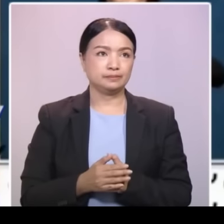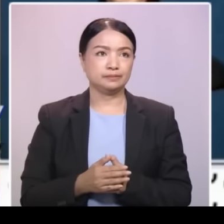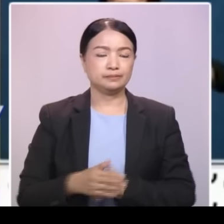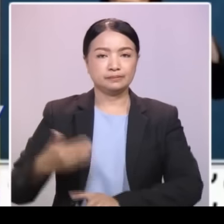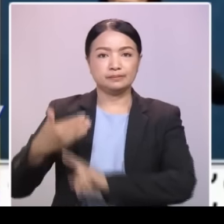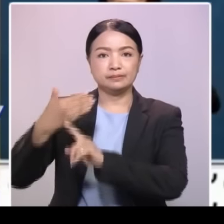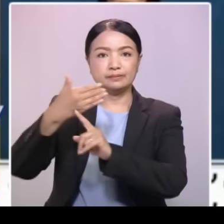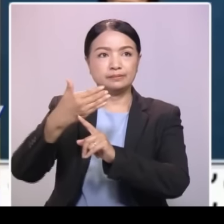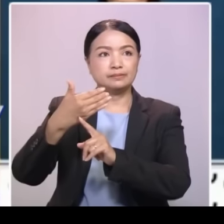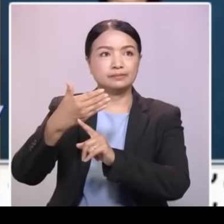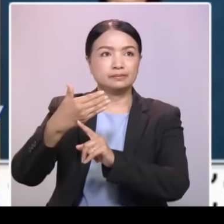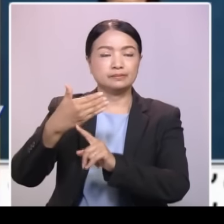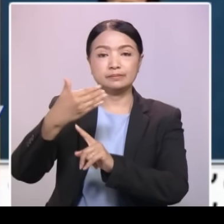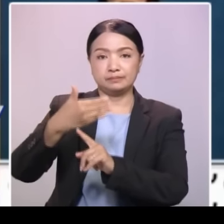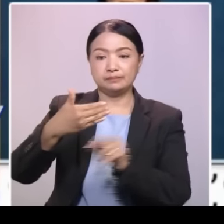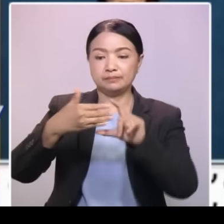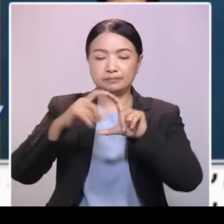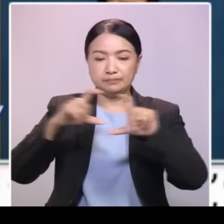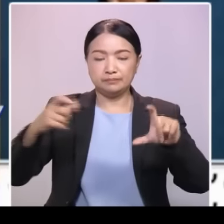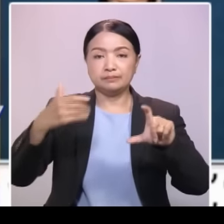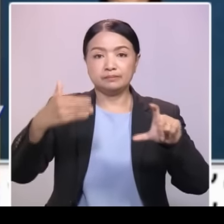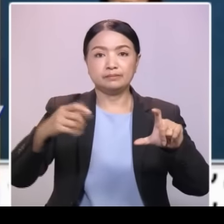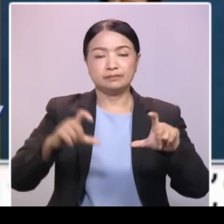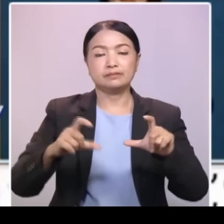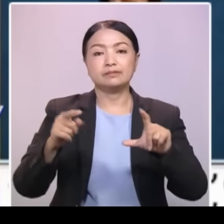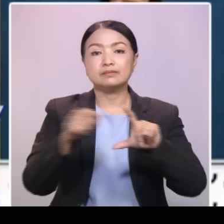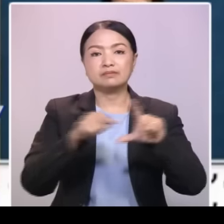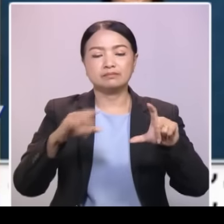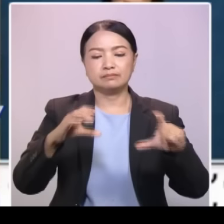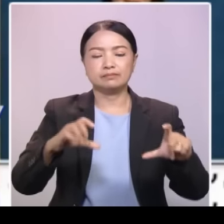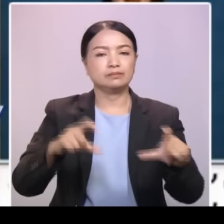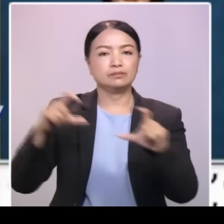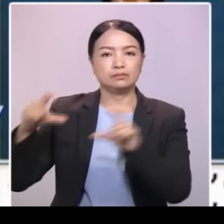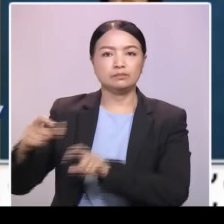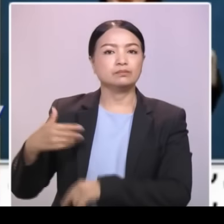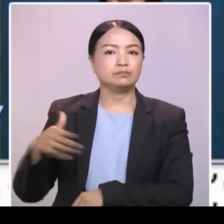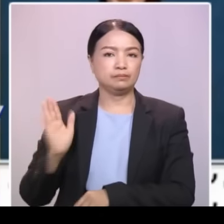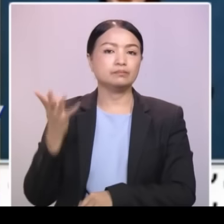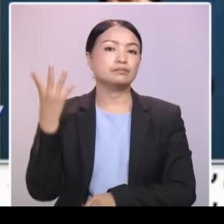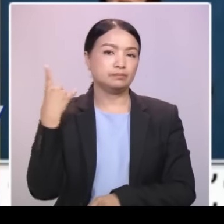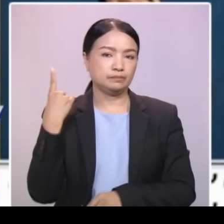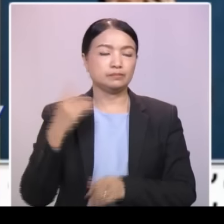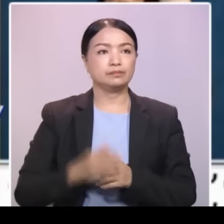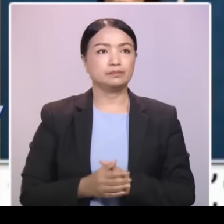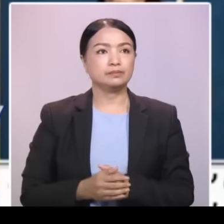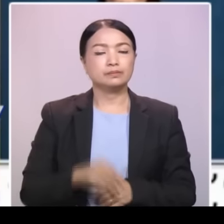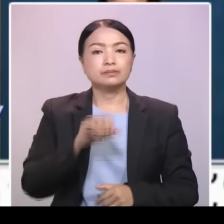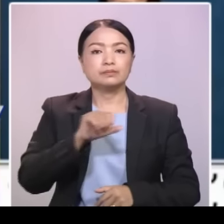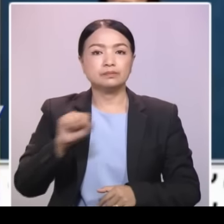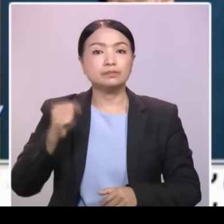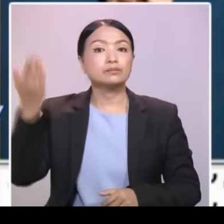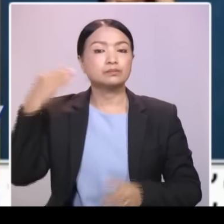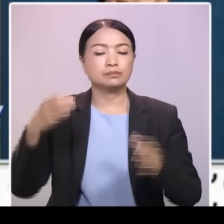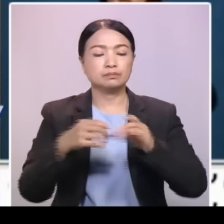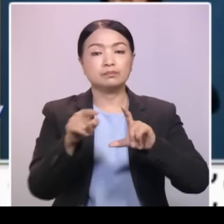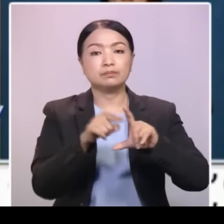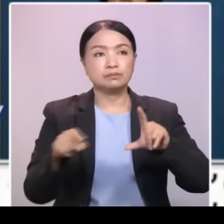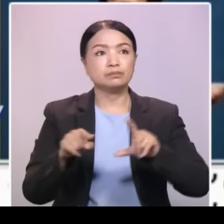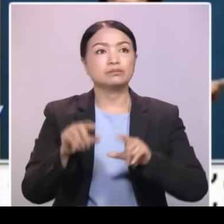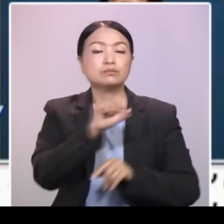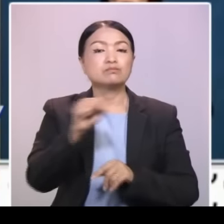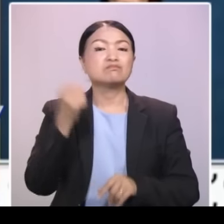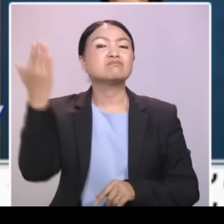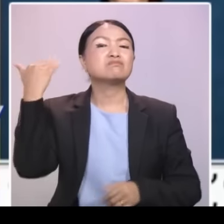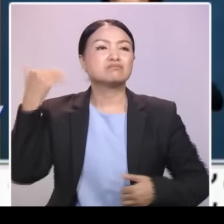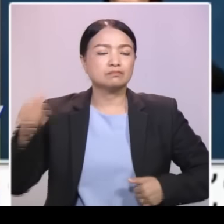ำป้ายของพรรคก้าวไกลออกไปตั้งแต่เมื่อวานนี้ค่ะในช่วงที่ประธานเปิดให้สมาชิกหารือสสอดีตพรรคก้าวไกลหลายคนค่ะ